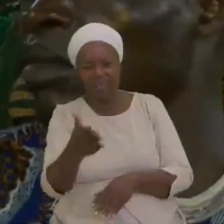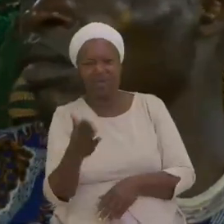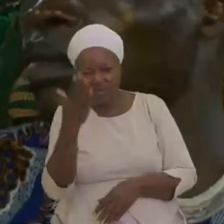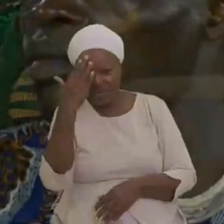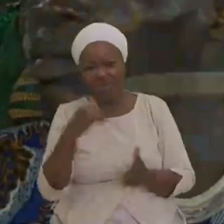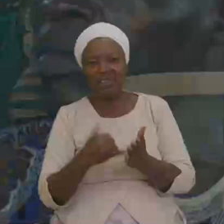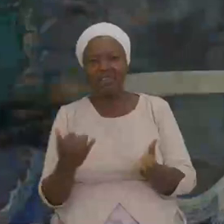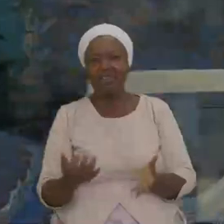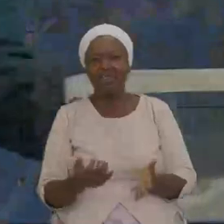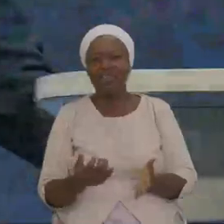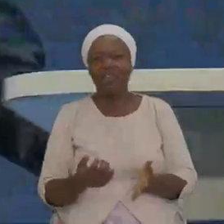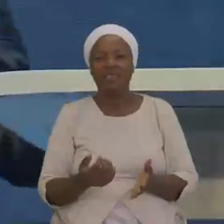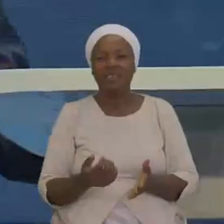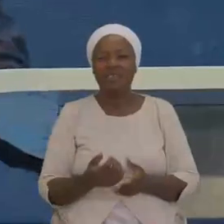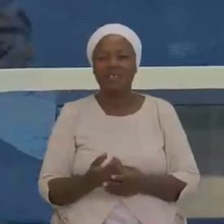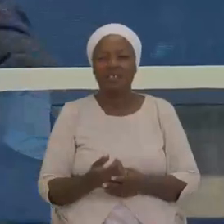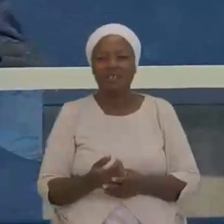t'amènera là-bas.